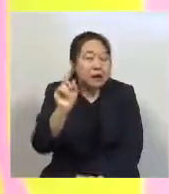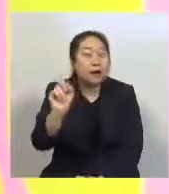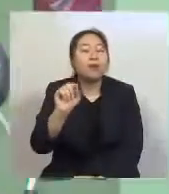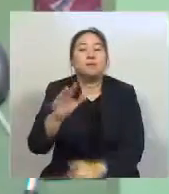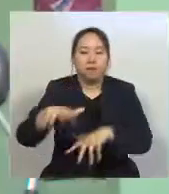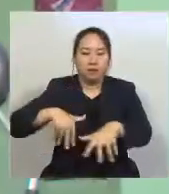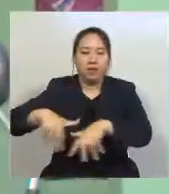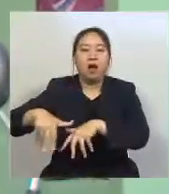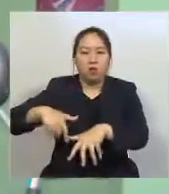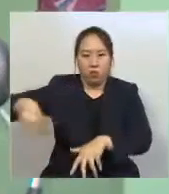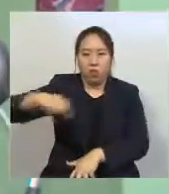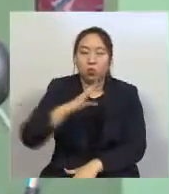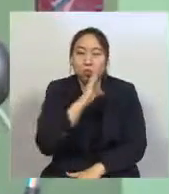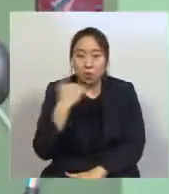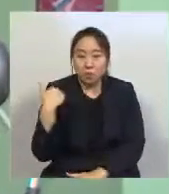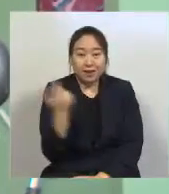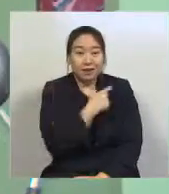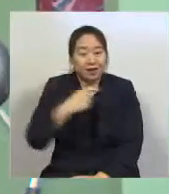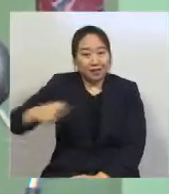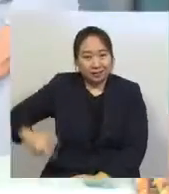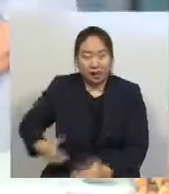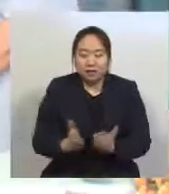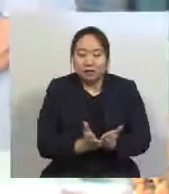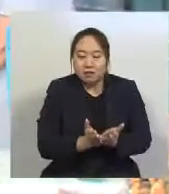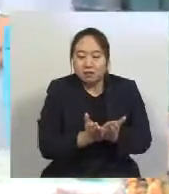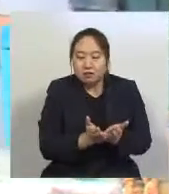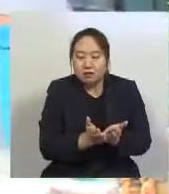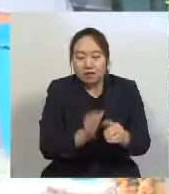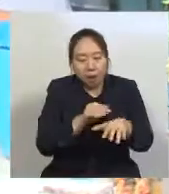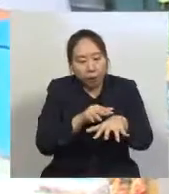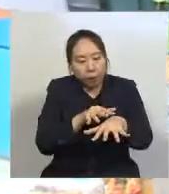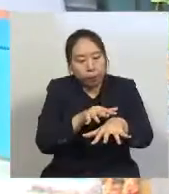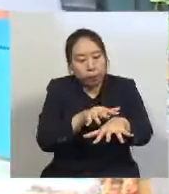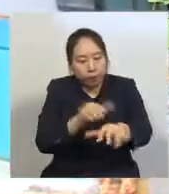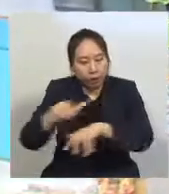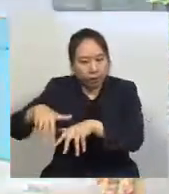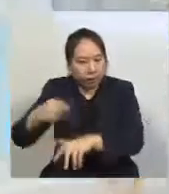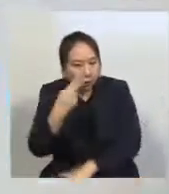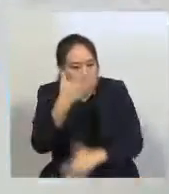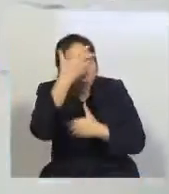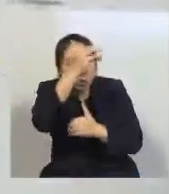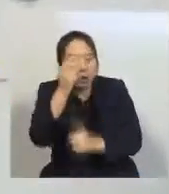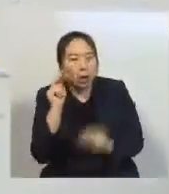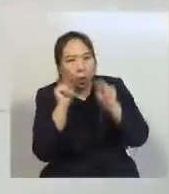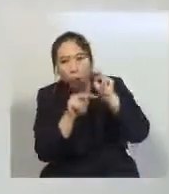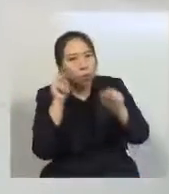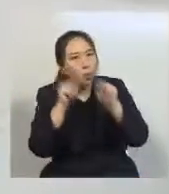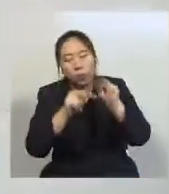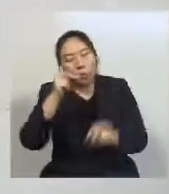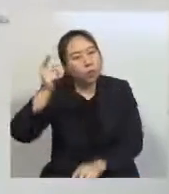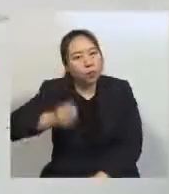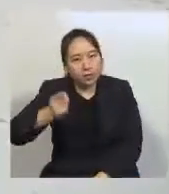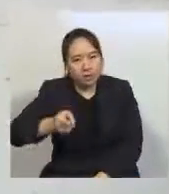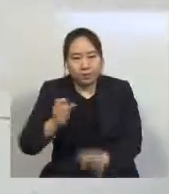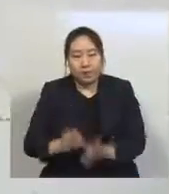ที่มีขบวนพยุหยาตราทางชลมารคเคลื่อนผ่านชาวชุมชนจะให้ความสนใจเข้าร่วมรับชมกันอยู่เสมอโดยเฉพาะในช่ว